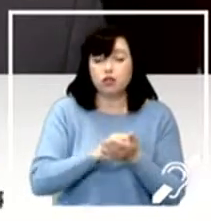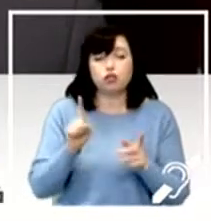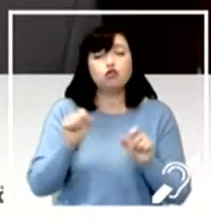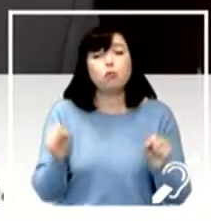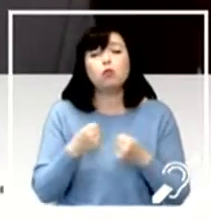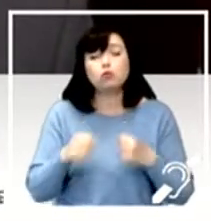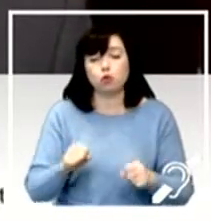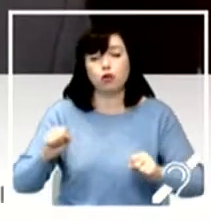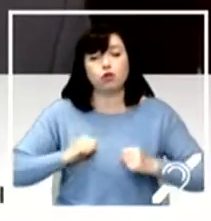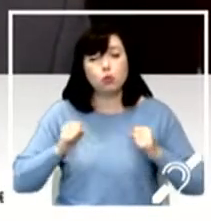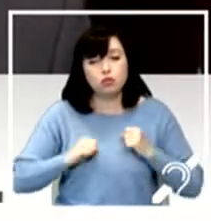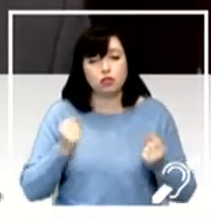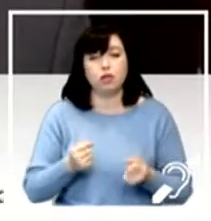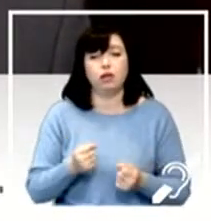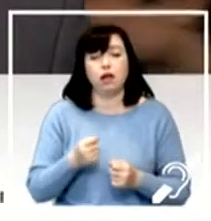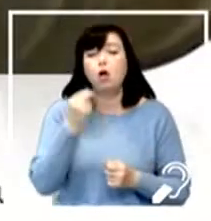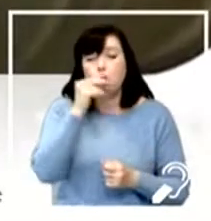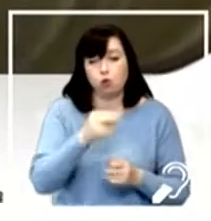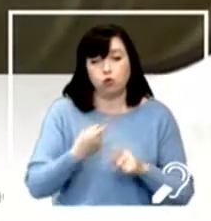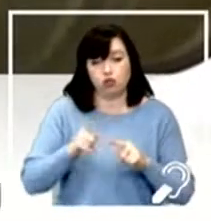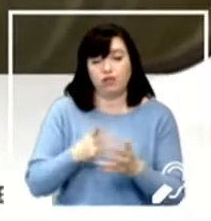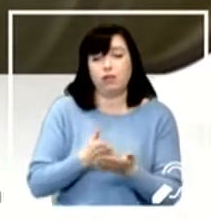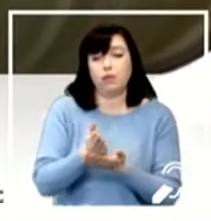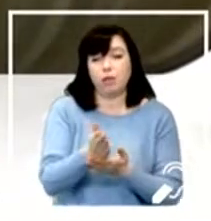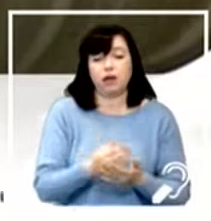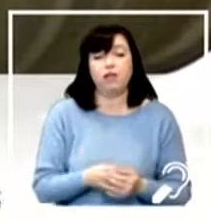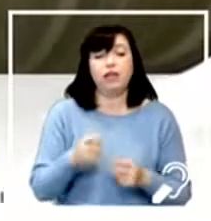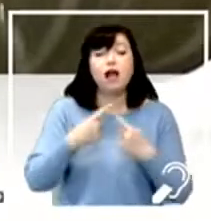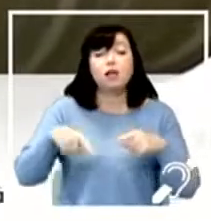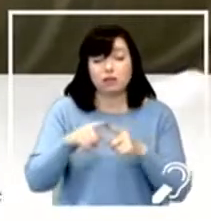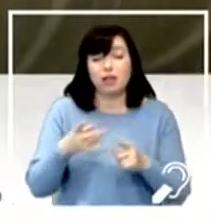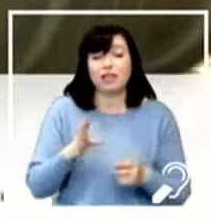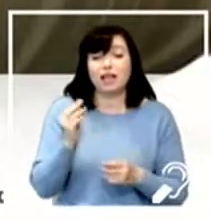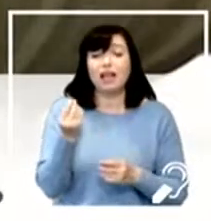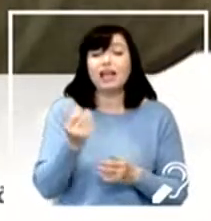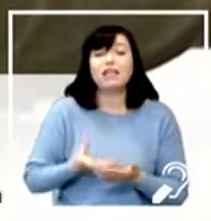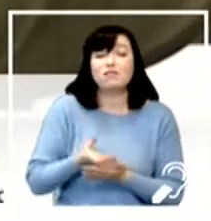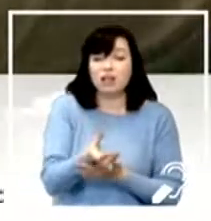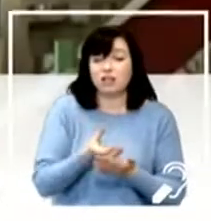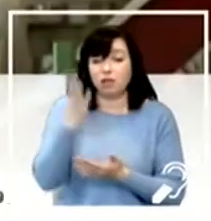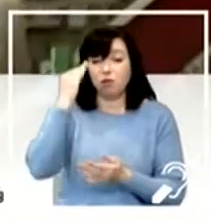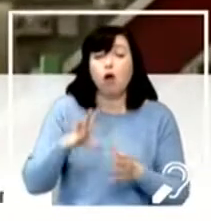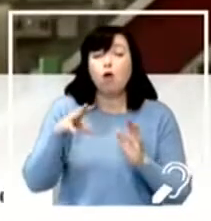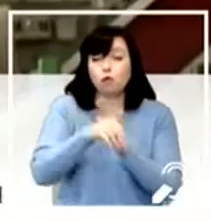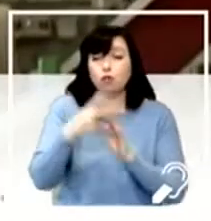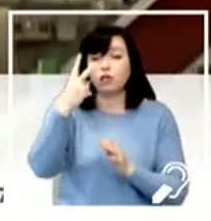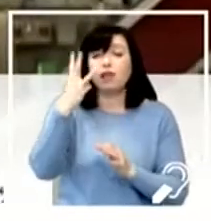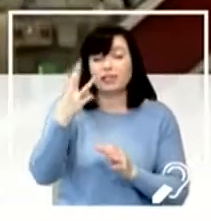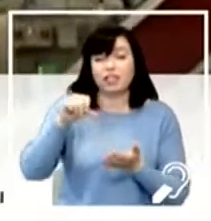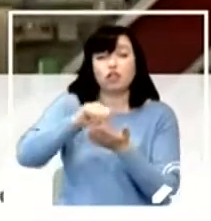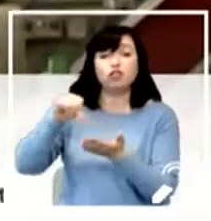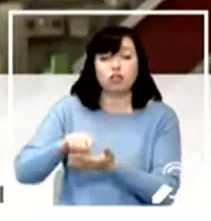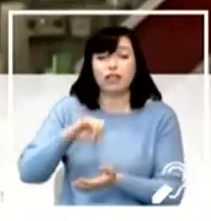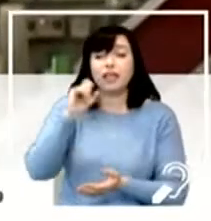accelera eforturile în direcția asta. Din Asociația Investitorilor Străini în Republica Moldova fac parte 23 de membri